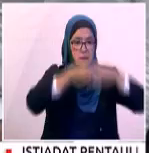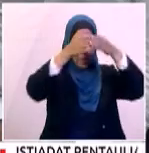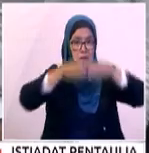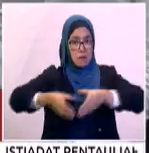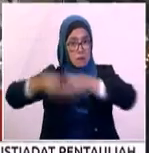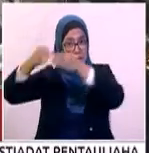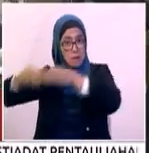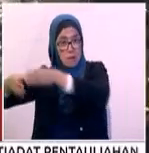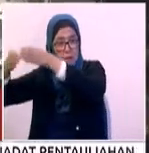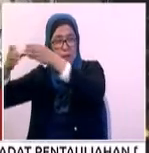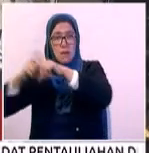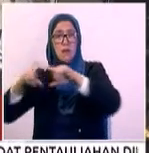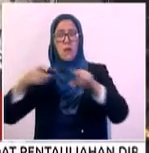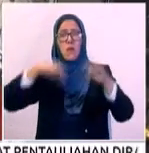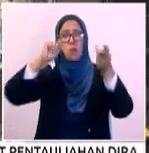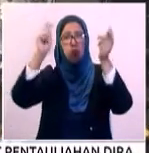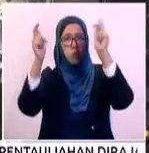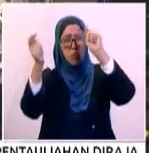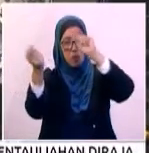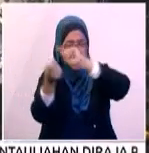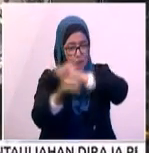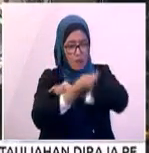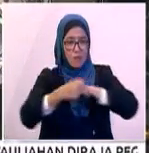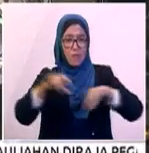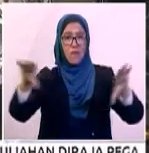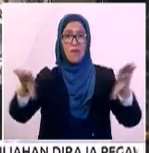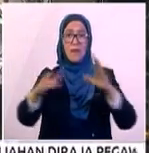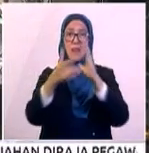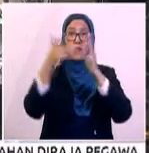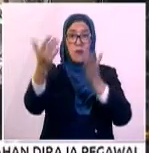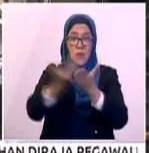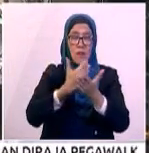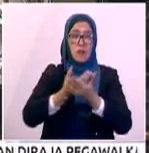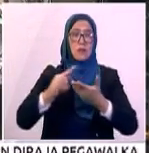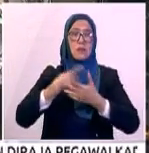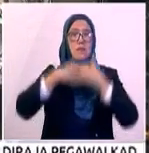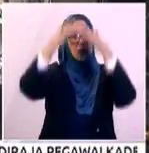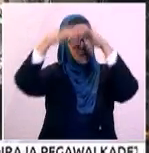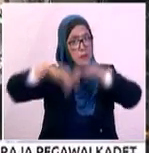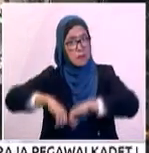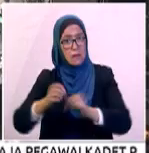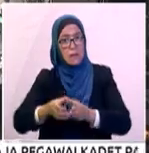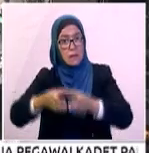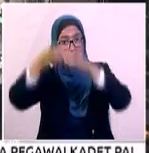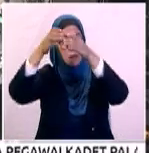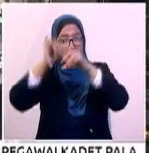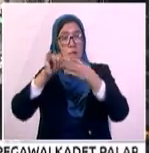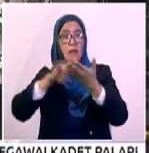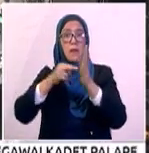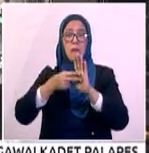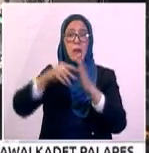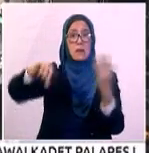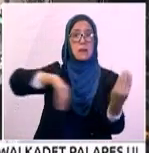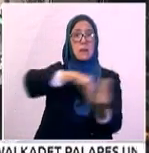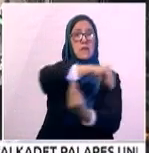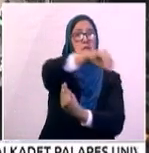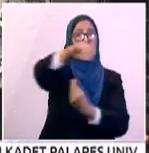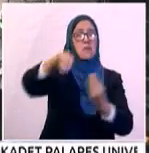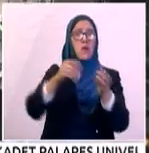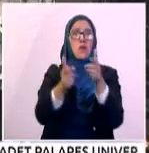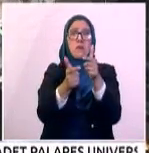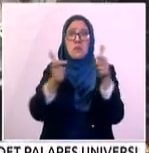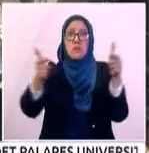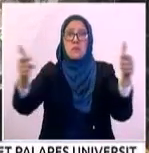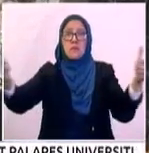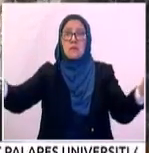balik, new design, new teknologi, kita ada 2 tiang. So tawaf jadi luas lah, senang. Dulu ada 7 tiang, betul